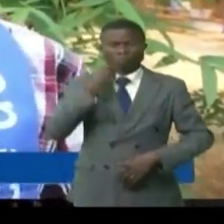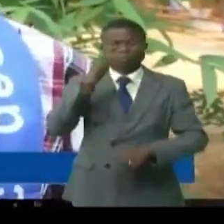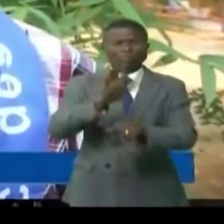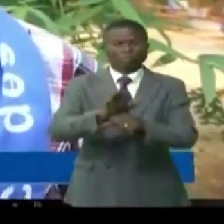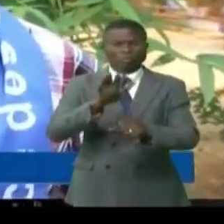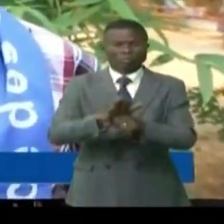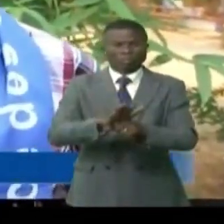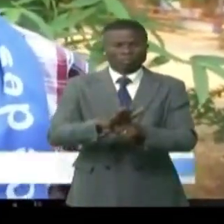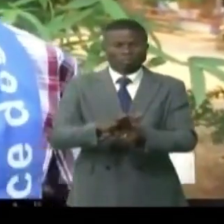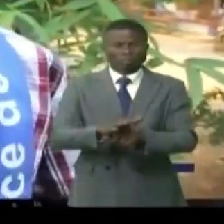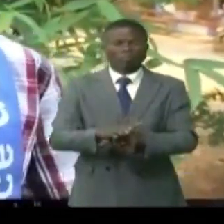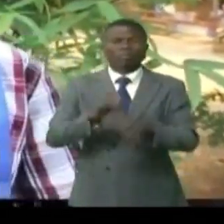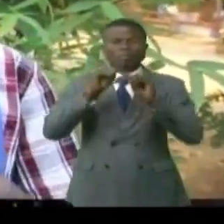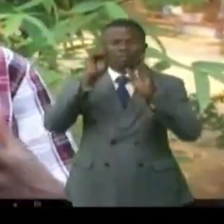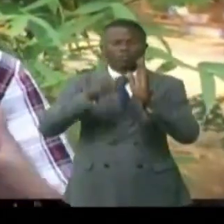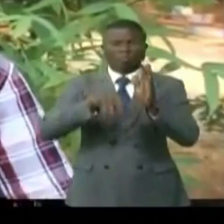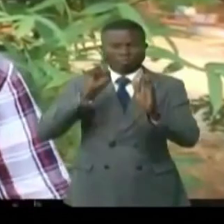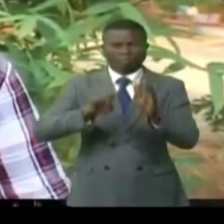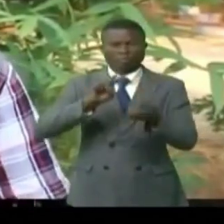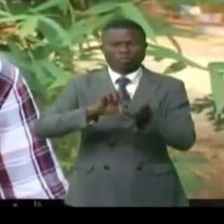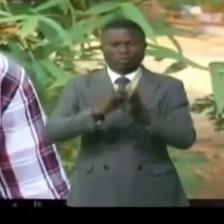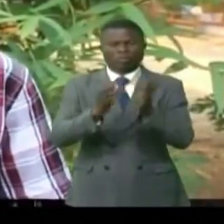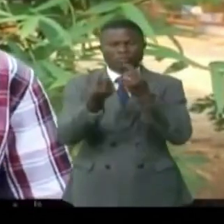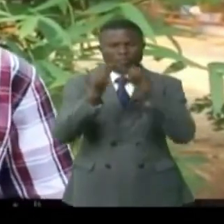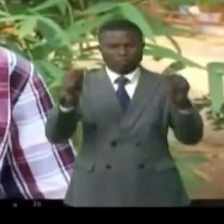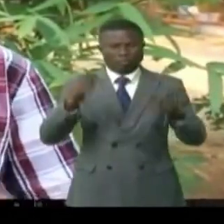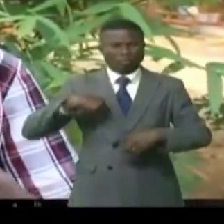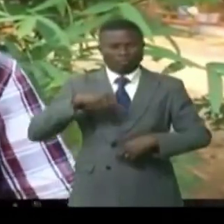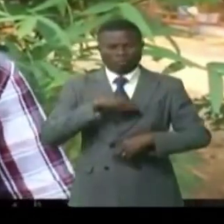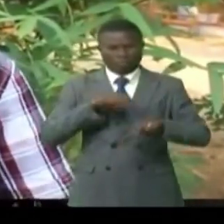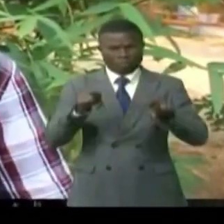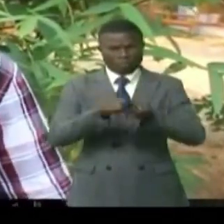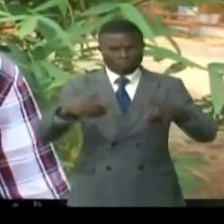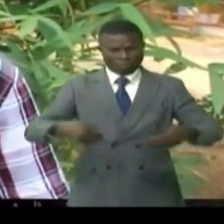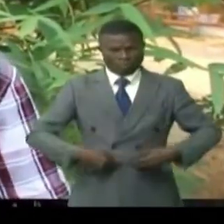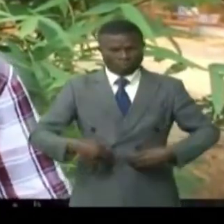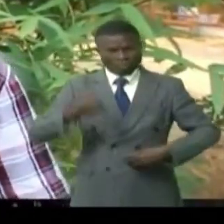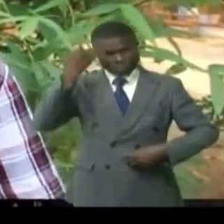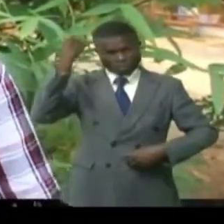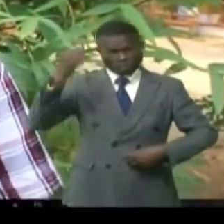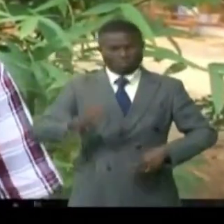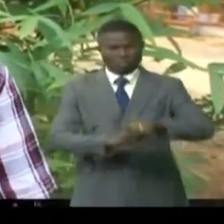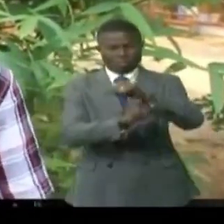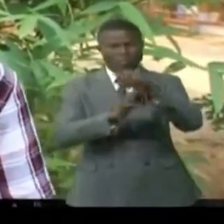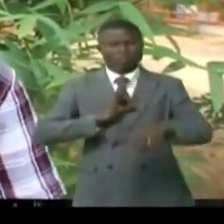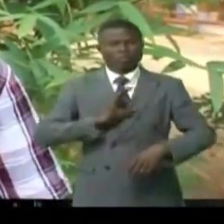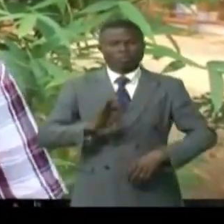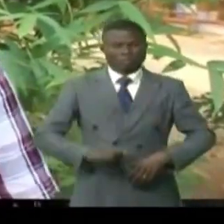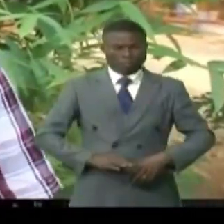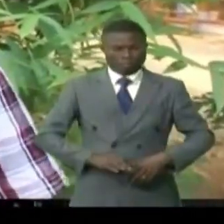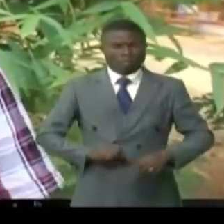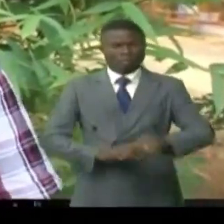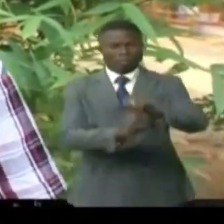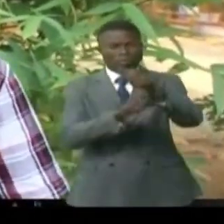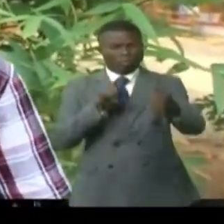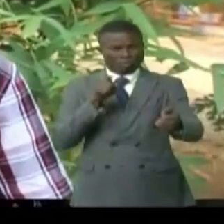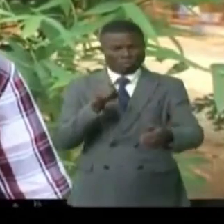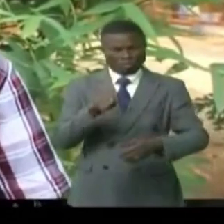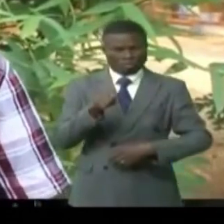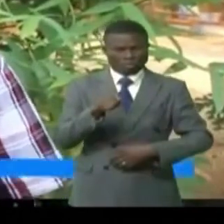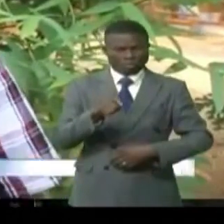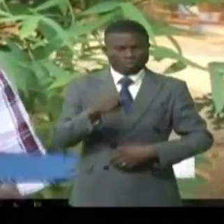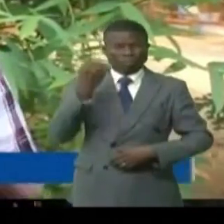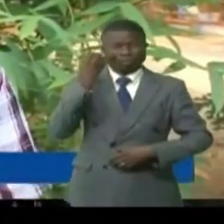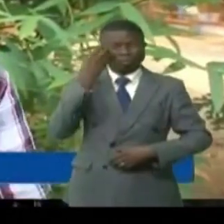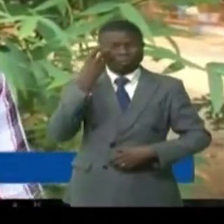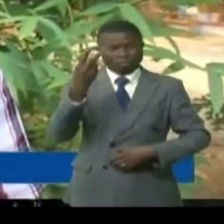sur l'attitude de l'enseignement. Et nous, comme jeunes, nous pensons soutenir le chef de l'État, accompagner le chef de l'État. Nous avons jugé